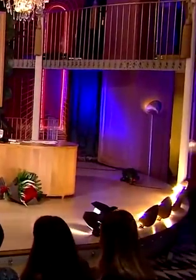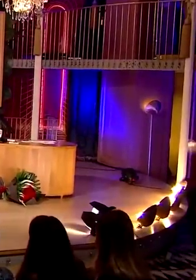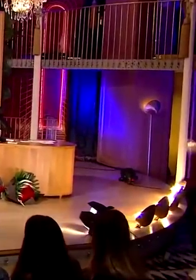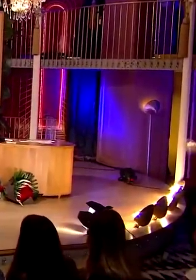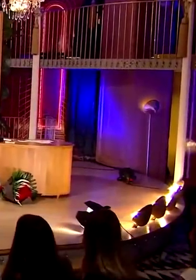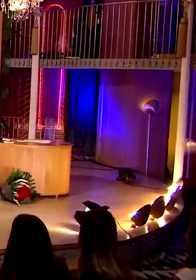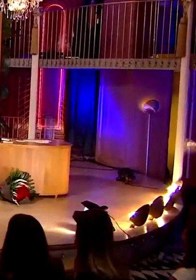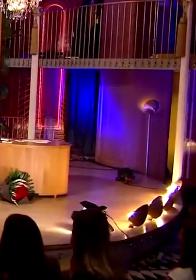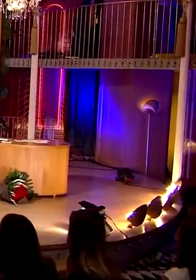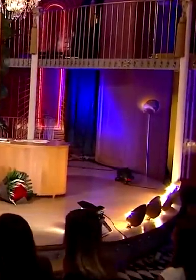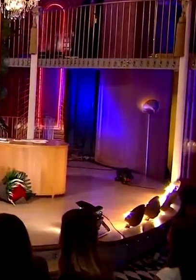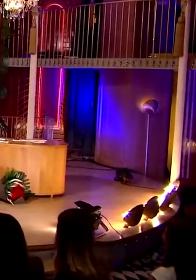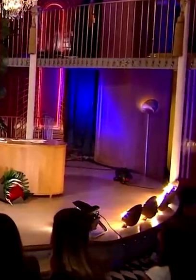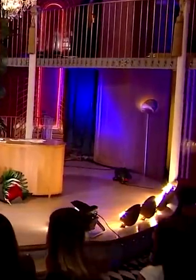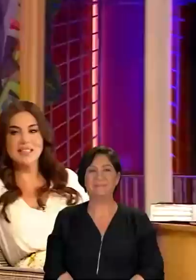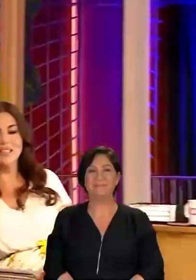Ay, ay.